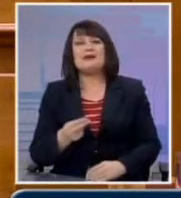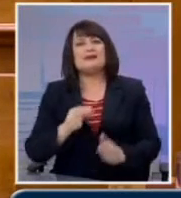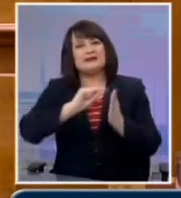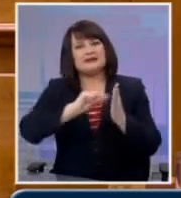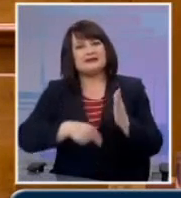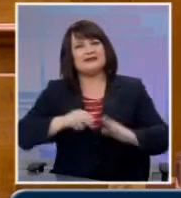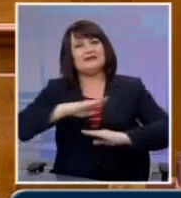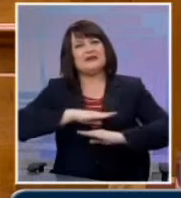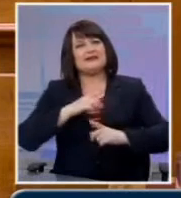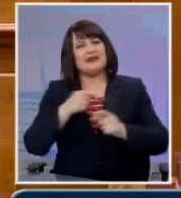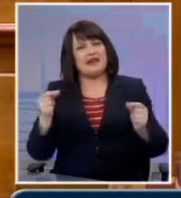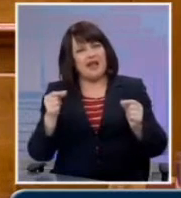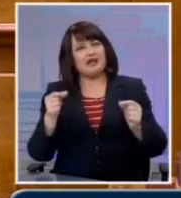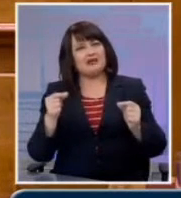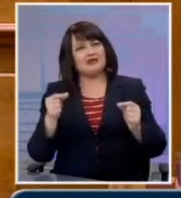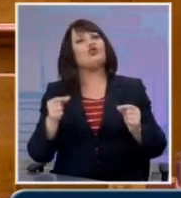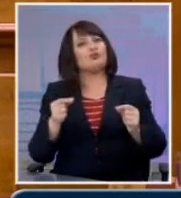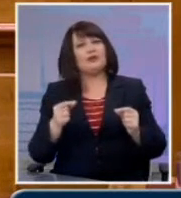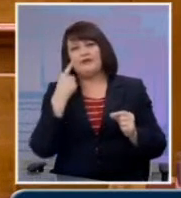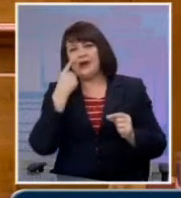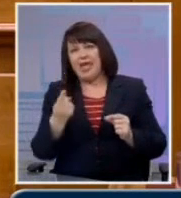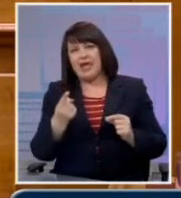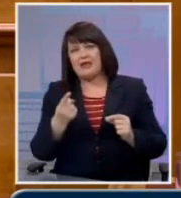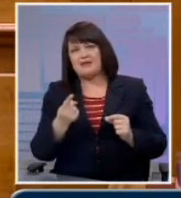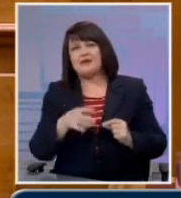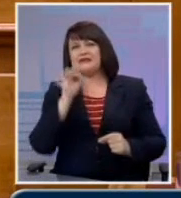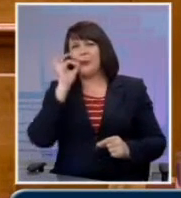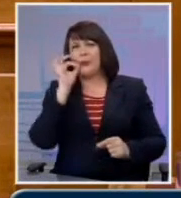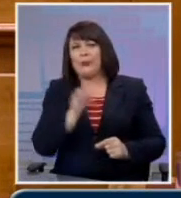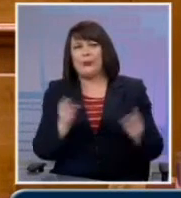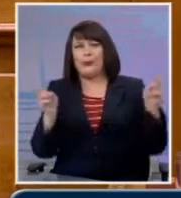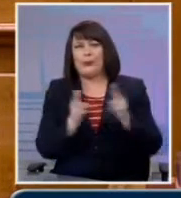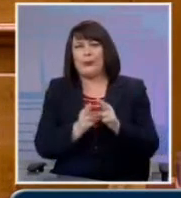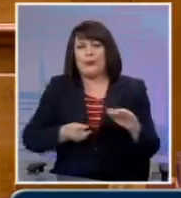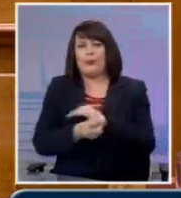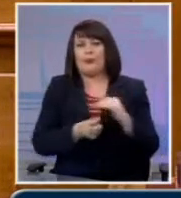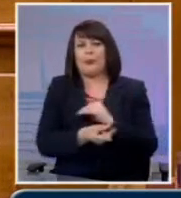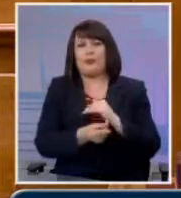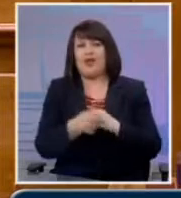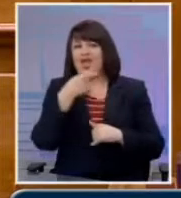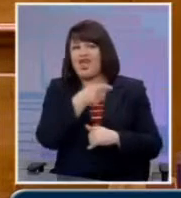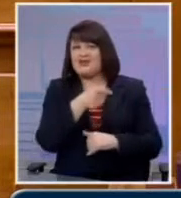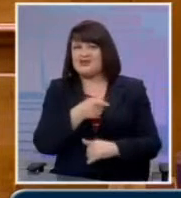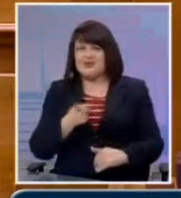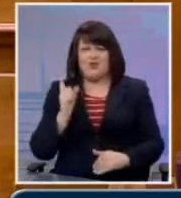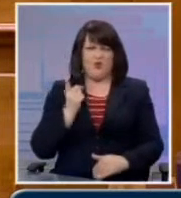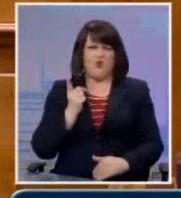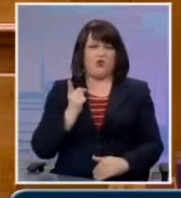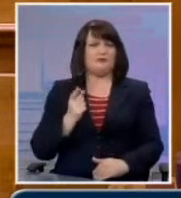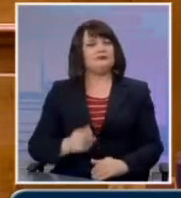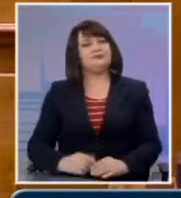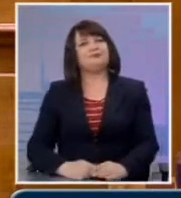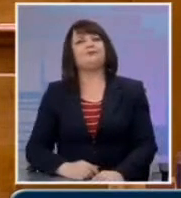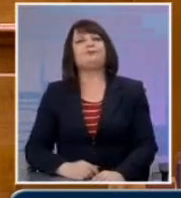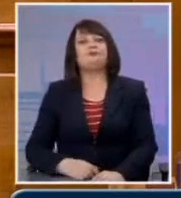προχώρησε, κύριε Δένδια, και όπως είδατε έχουμε μηδενικές ροές. Νομίζω αυτό πρέπει να το παραδεχτείτε, γιατί την πολεμήσατε στην πρώτη μέρα. Οι αστυνομικοί